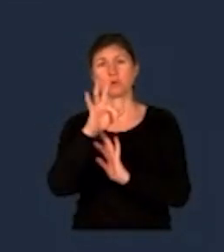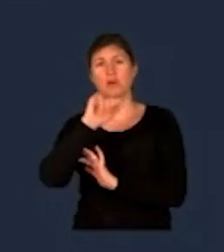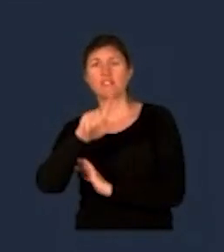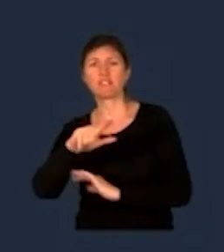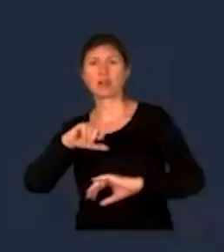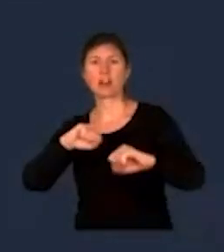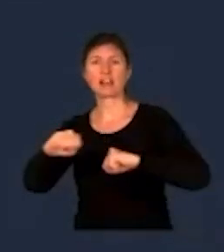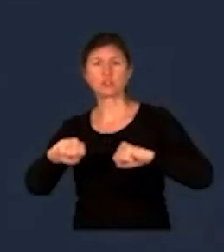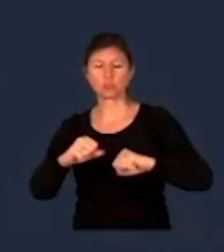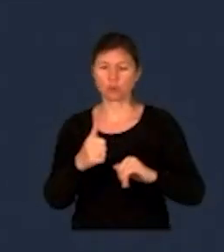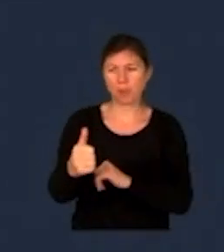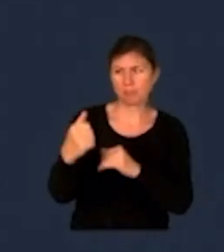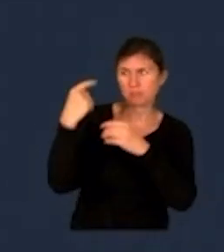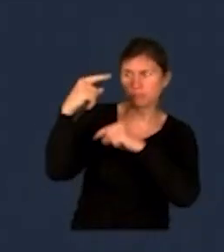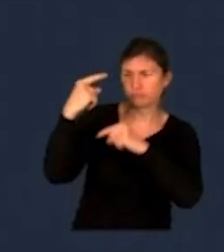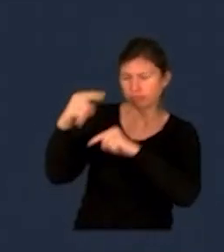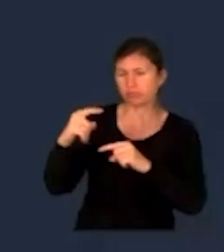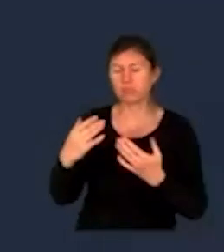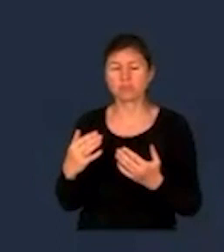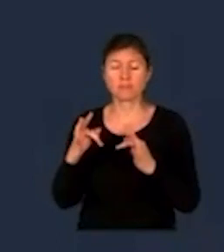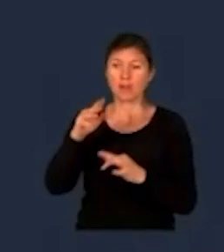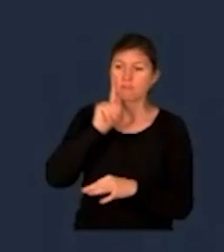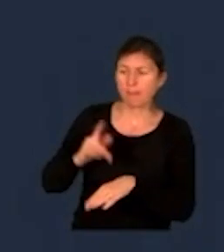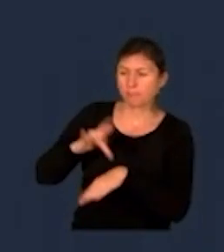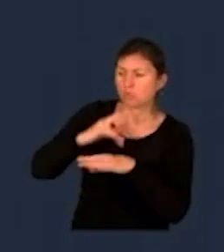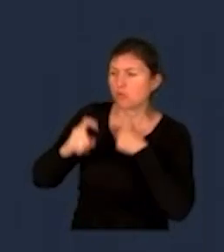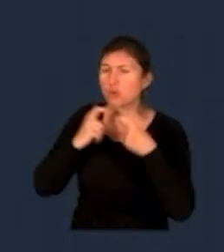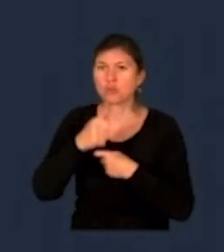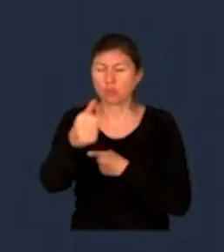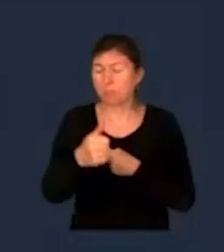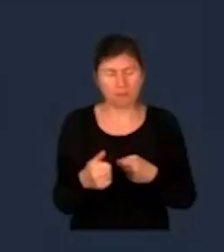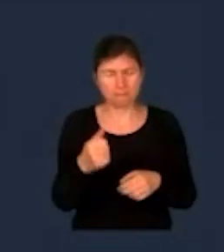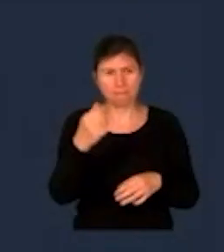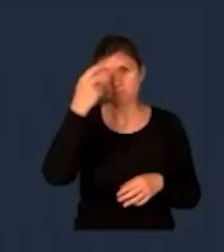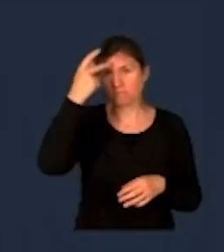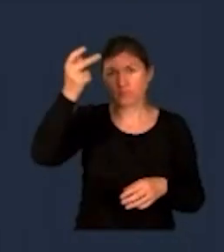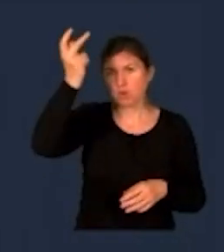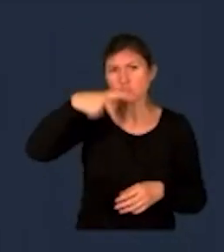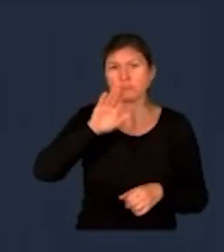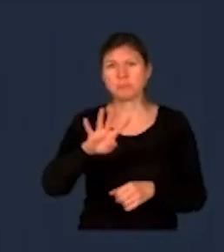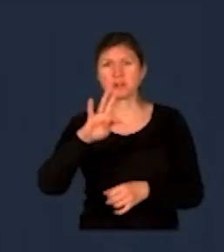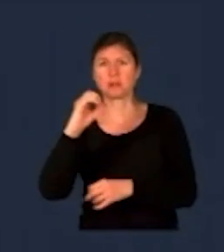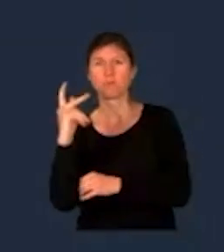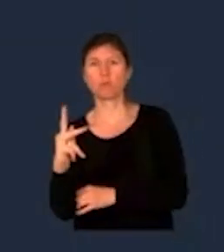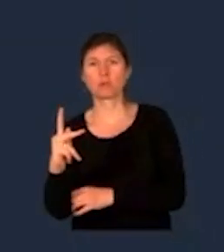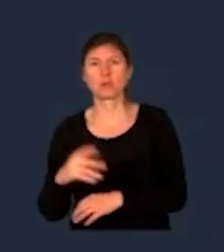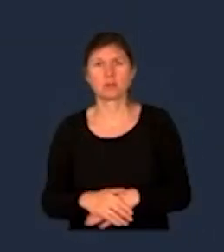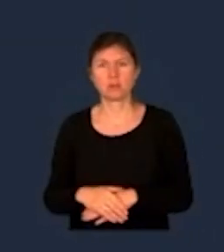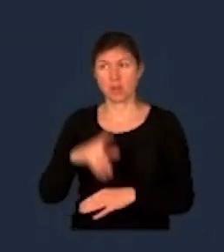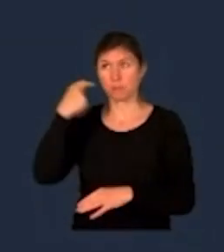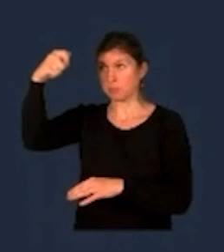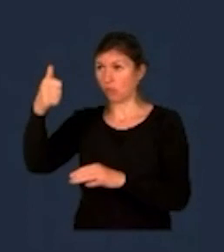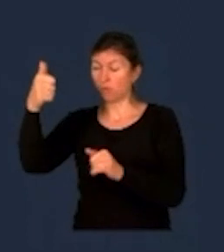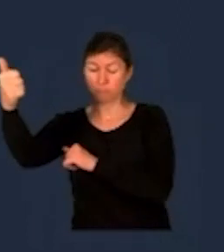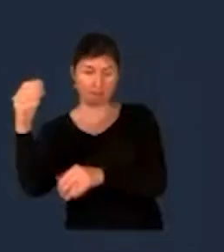la noble est nécessaire lutte contre les violences faites aux femmes se revendiquent ouvertement de l'idéologie walk que monsieur le Président vous dites vouloir combattre